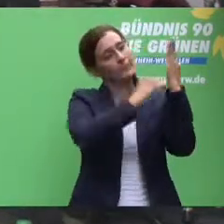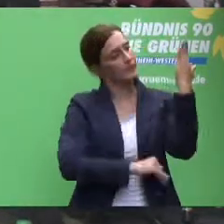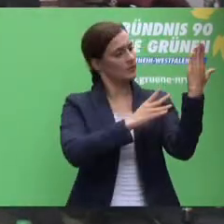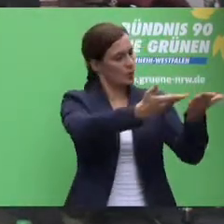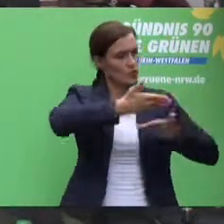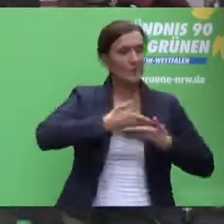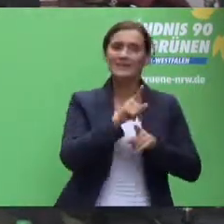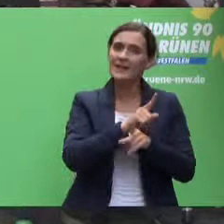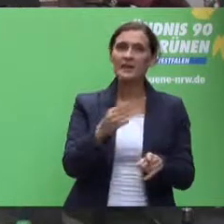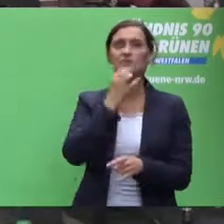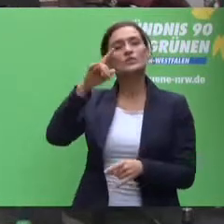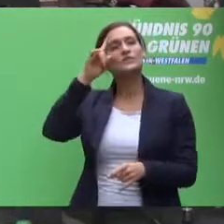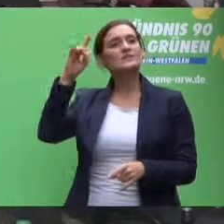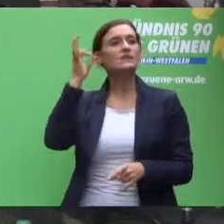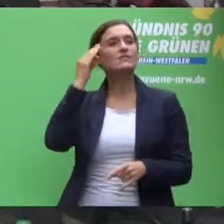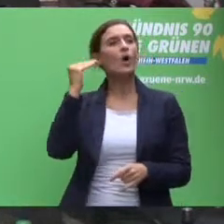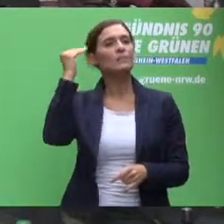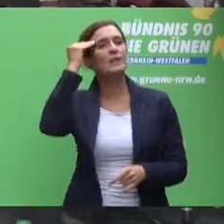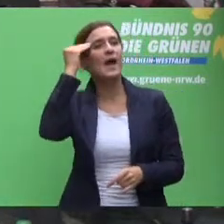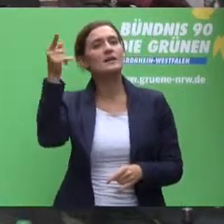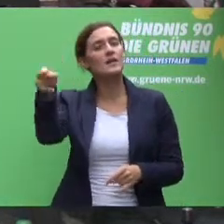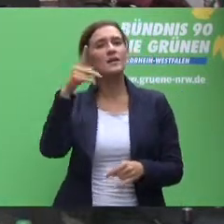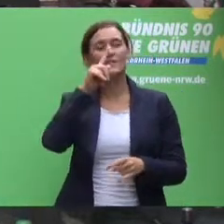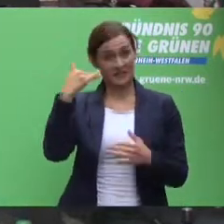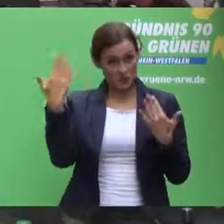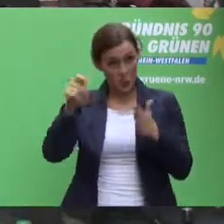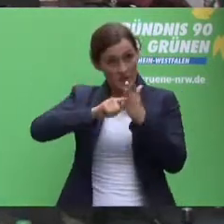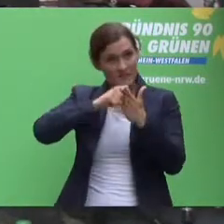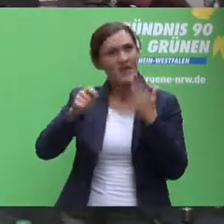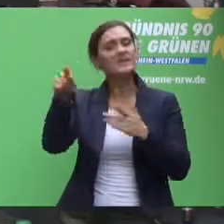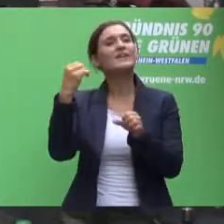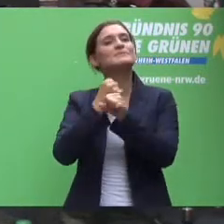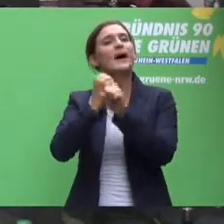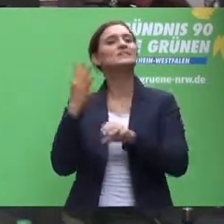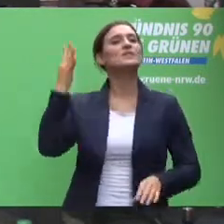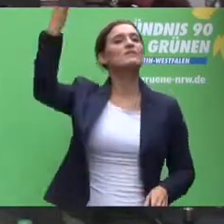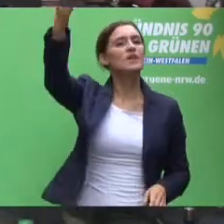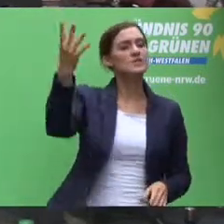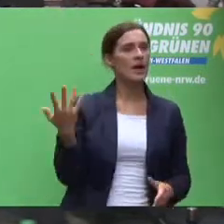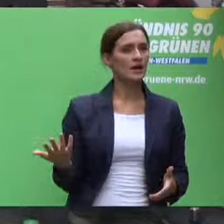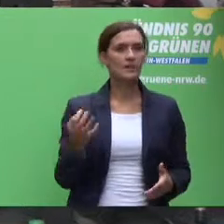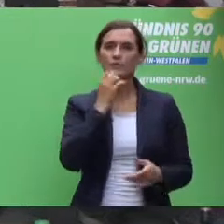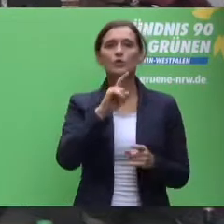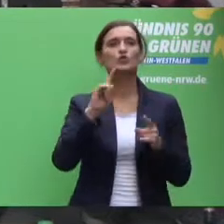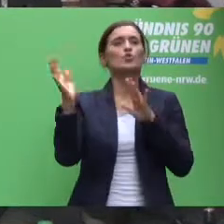was die Kanzlerin, wenn sie denn weiter gewählt würde, die nächsten 4 Jahre macht, und sie wollen nicht das Ungefähre wählen.